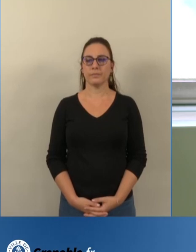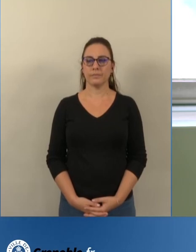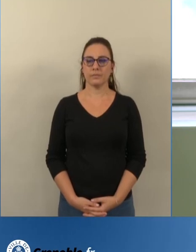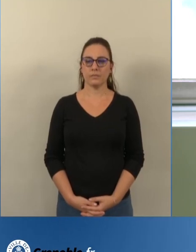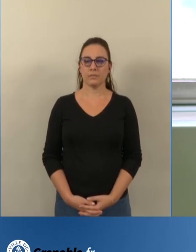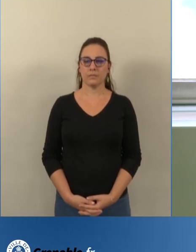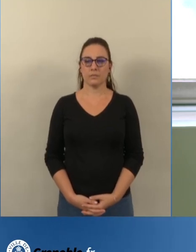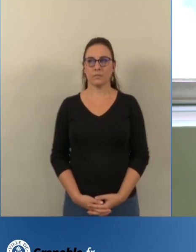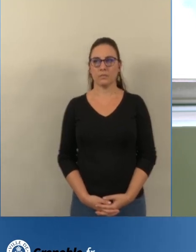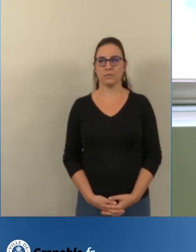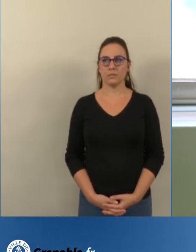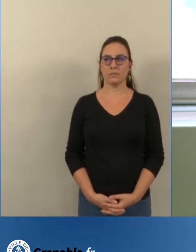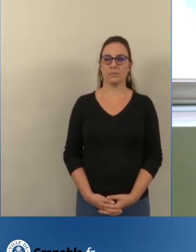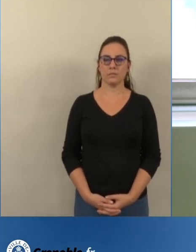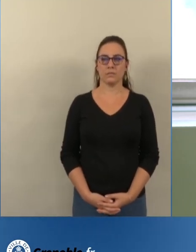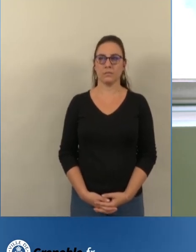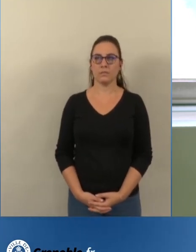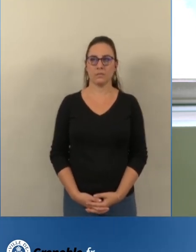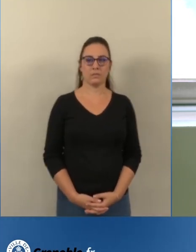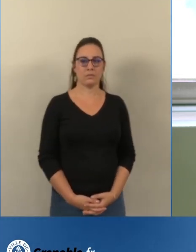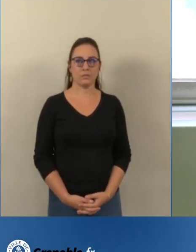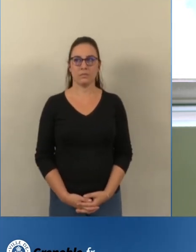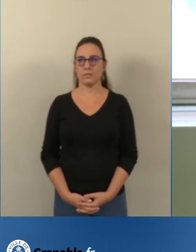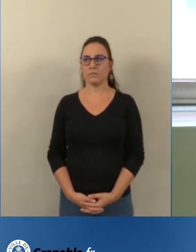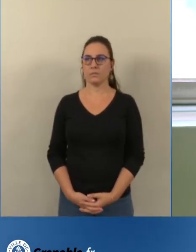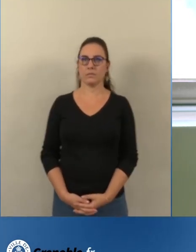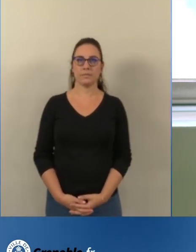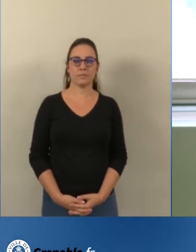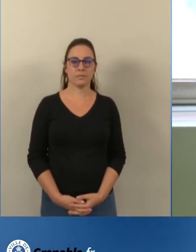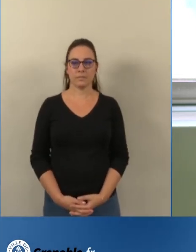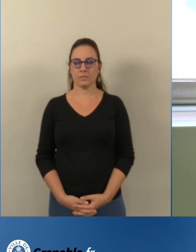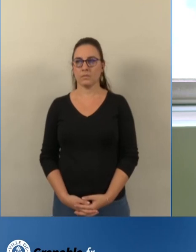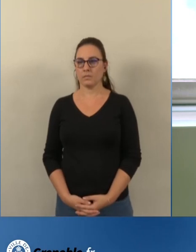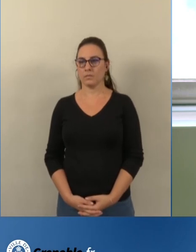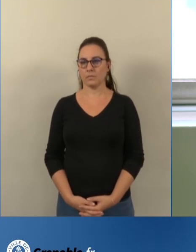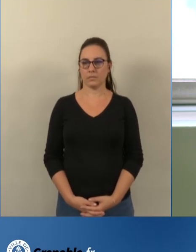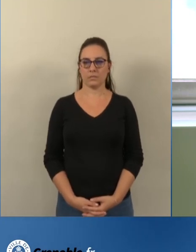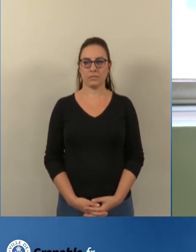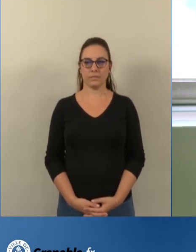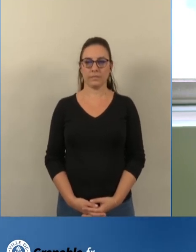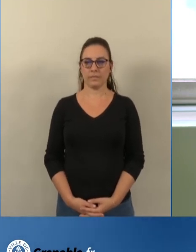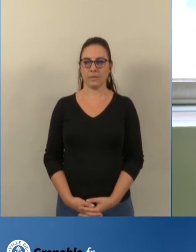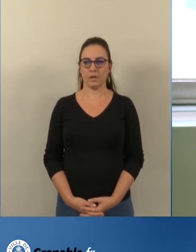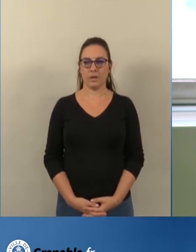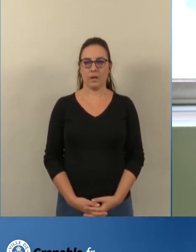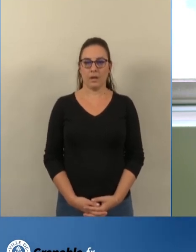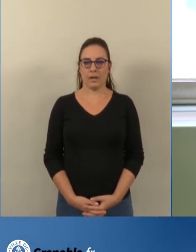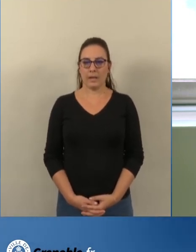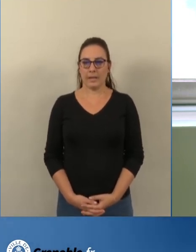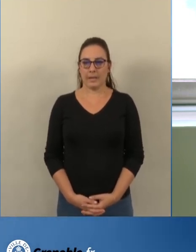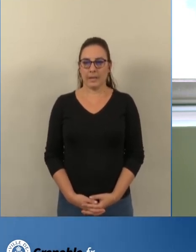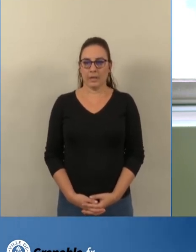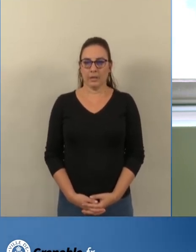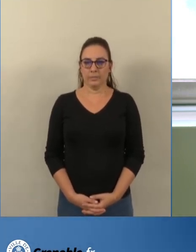Barbara Schuman Olivier six donne pouvoir à Hosni ben reggab pour la séance Jérôme soldeville